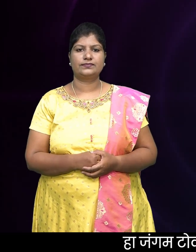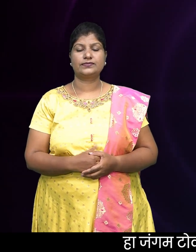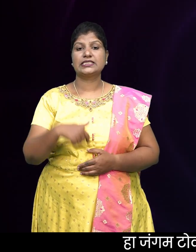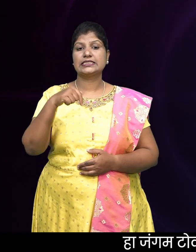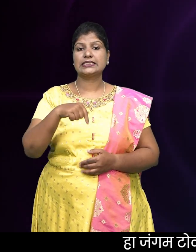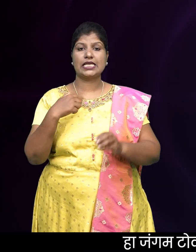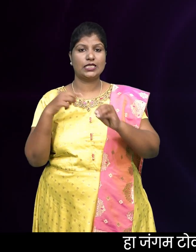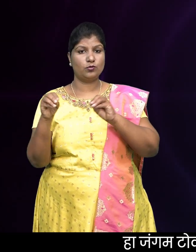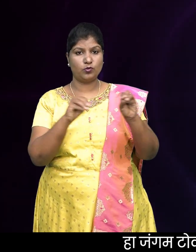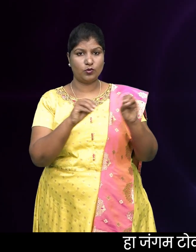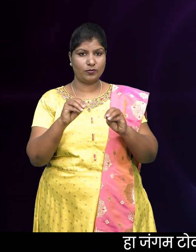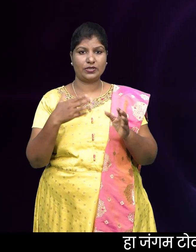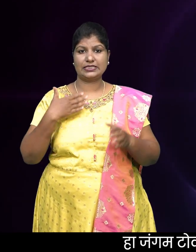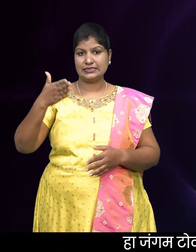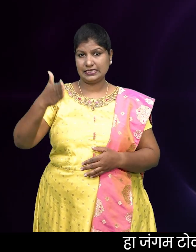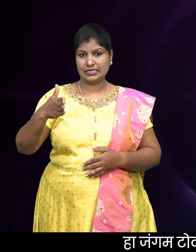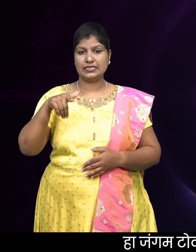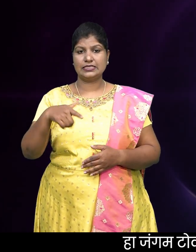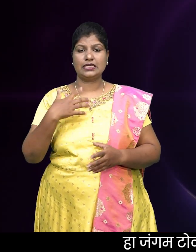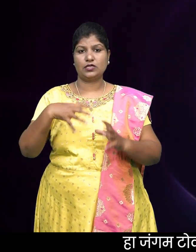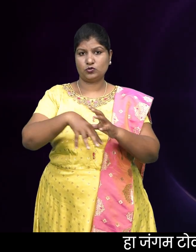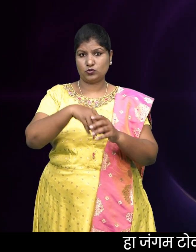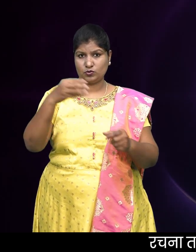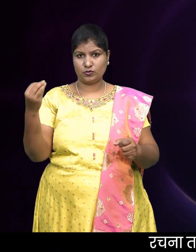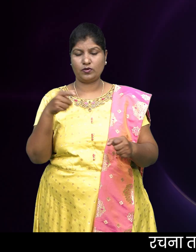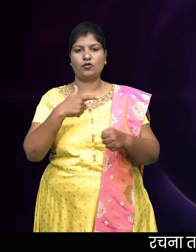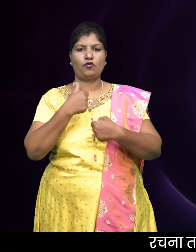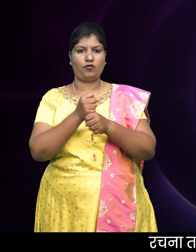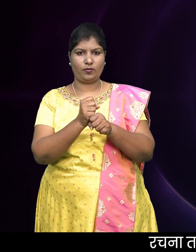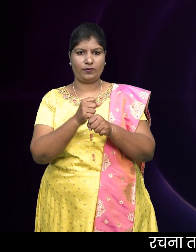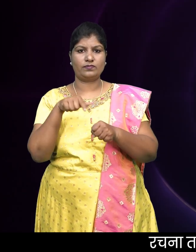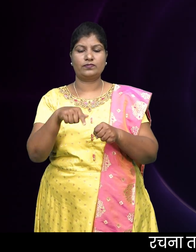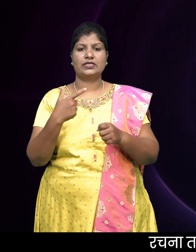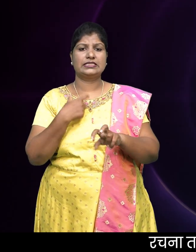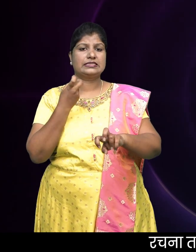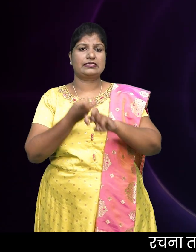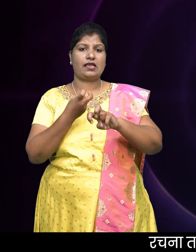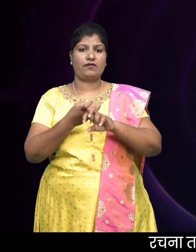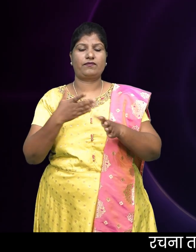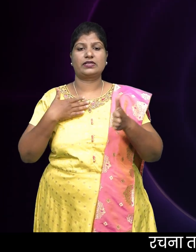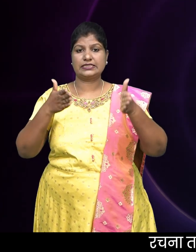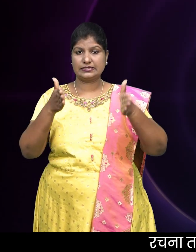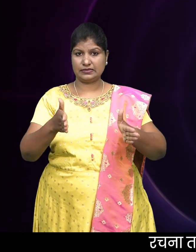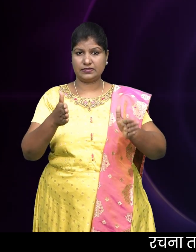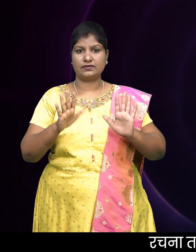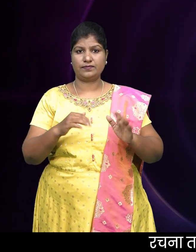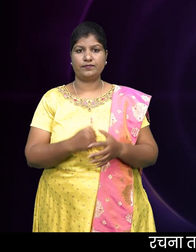हा जंगम टोक हाडांना जोडलेल्या कंडरांची कठीण रचना तयार करण्यासाठी काढला जातो.